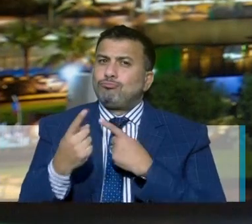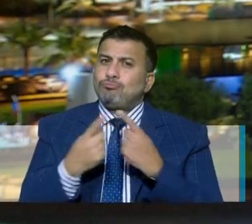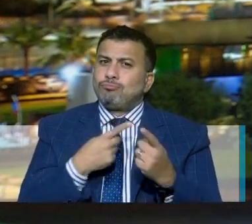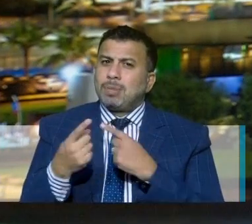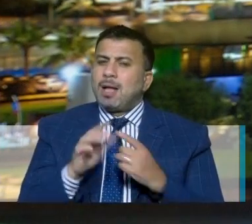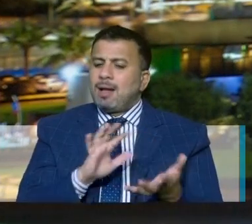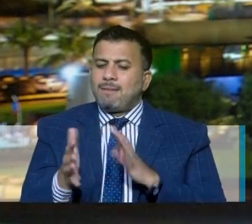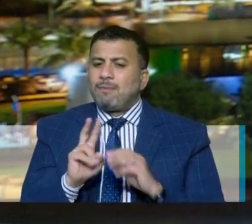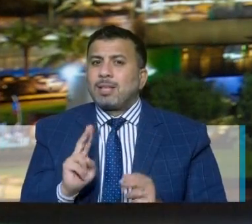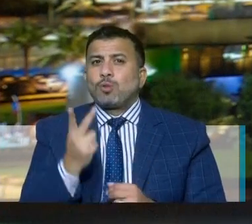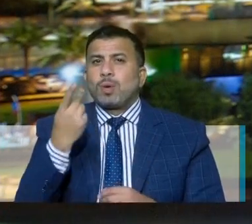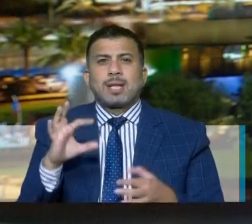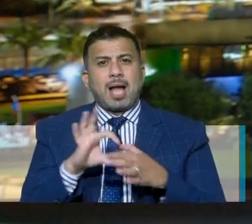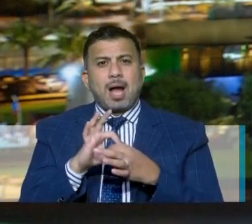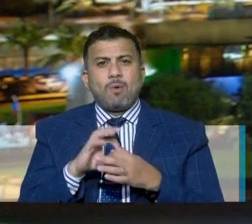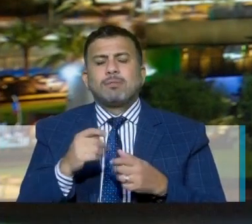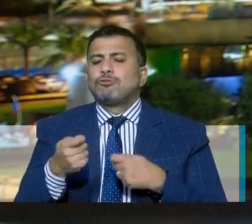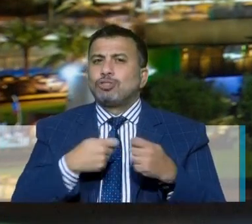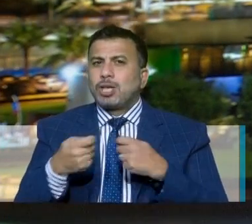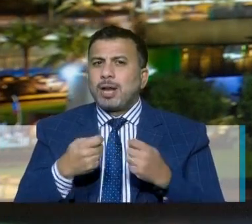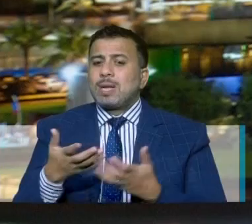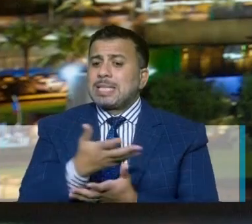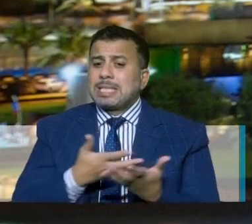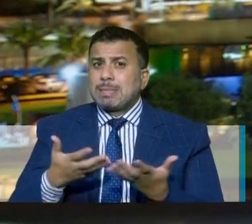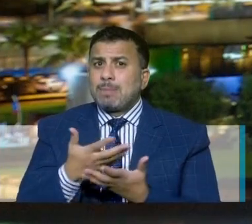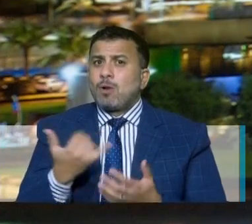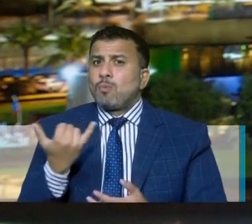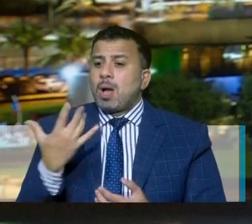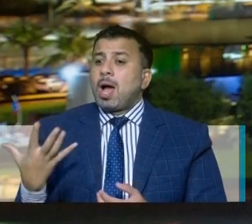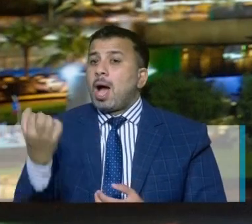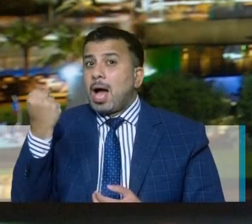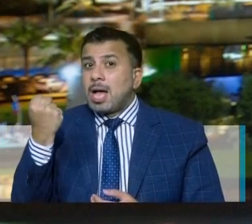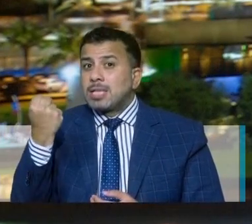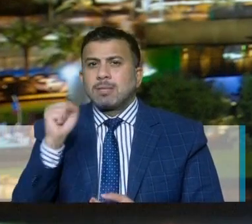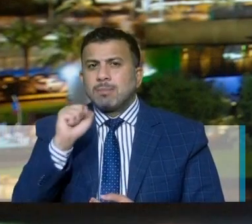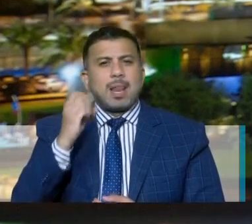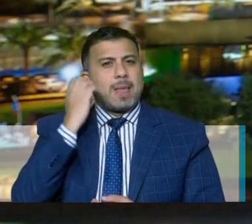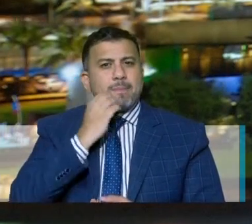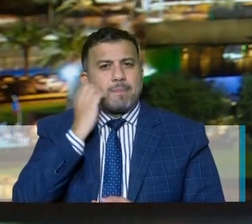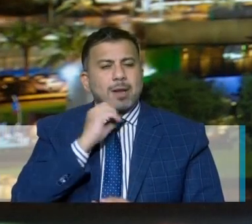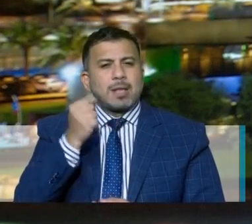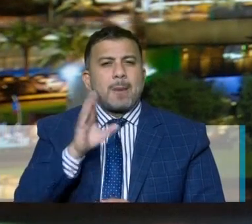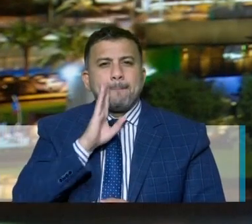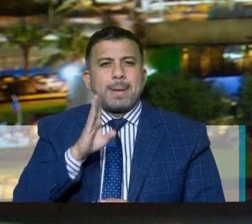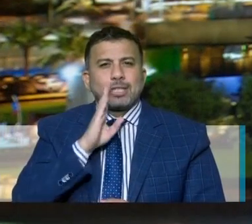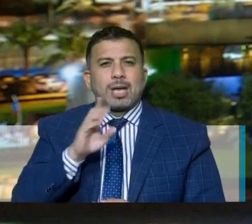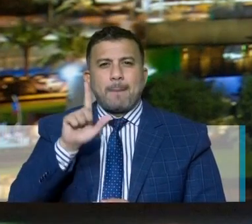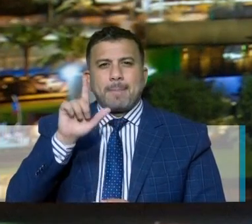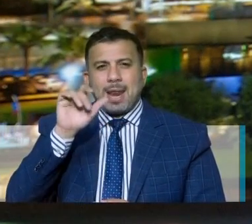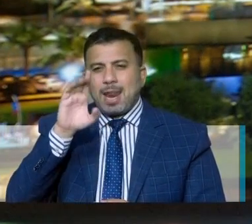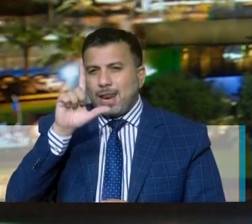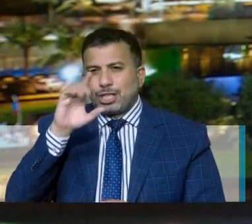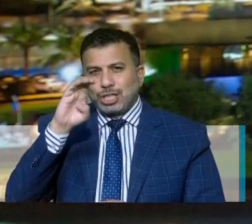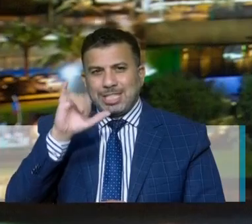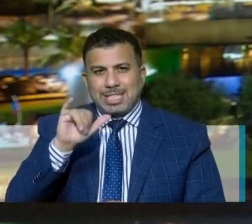مناقشه سبل تطوير التعاون في المجالات التجاريه والاستثماريه بين القطاع الخاص في كل من الامارات ومملكه بلجيكا كما